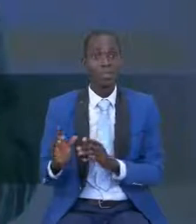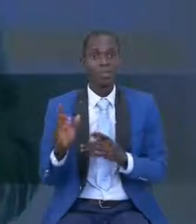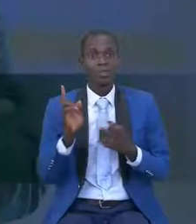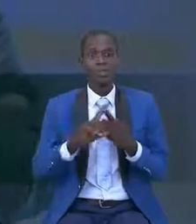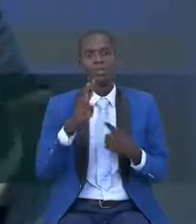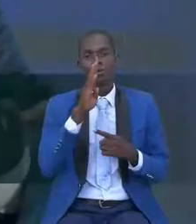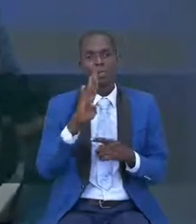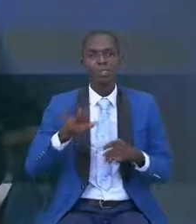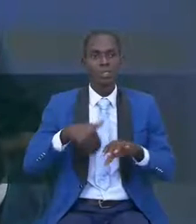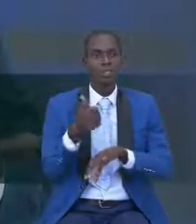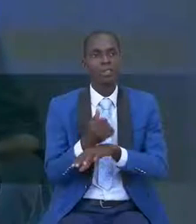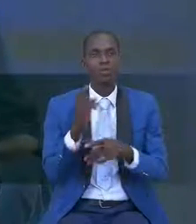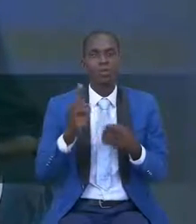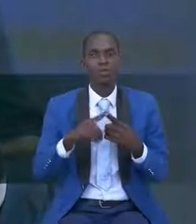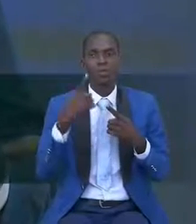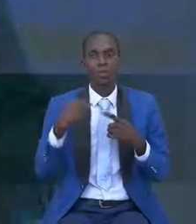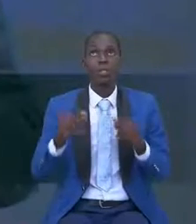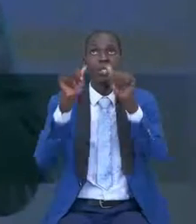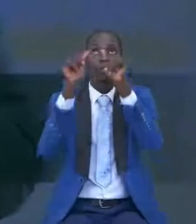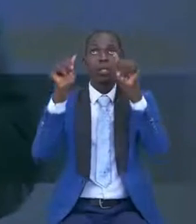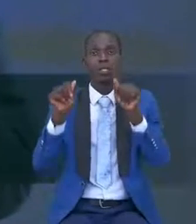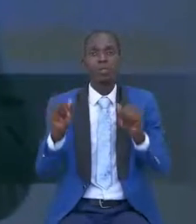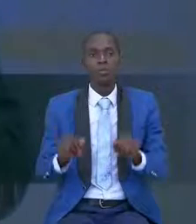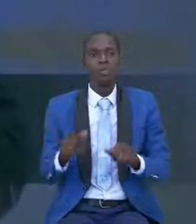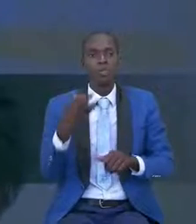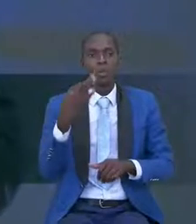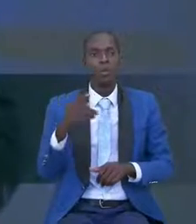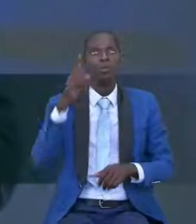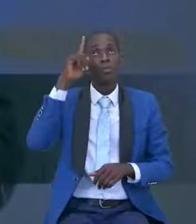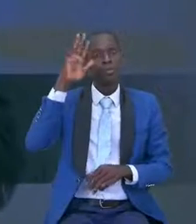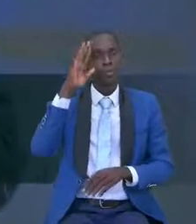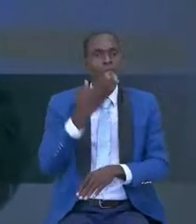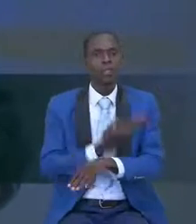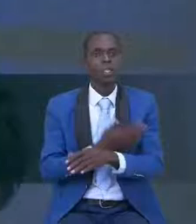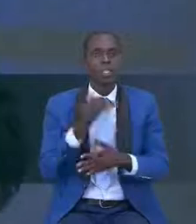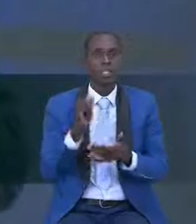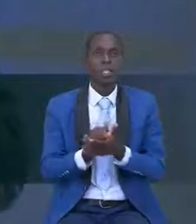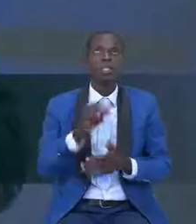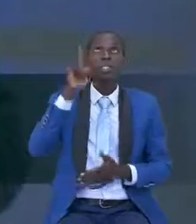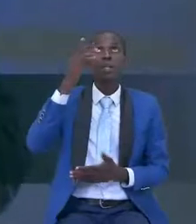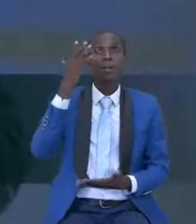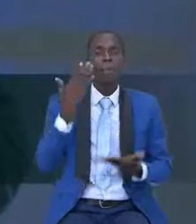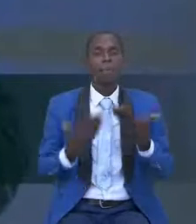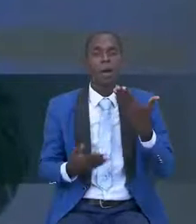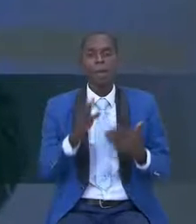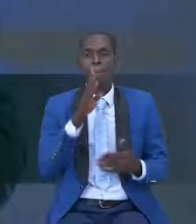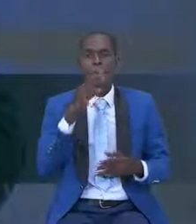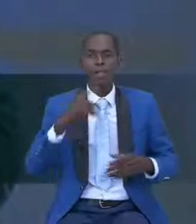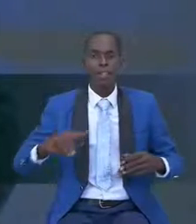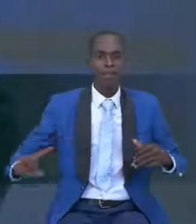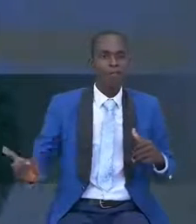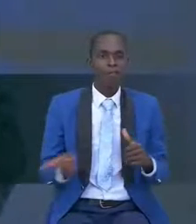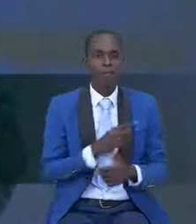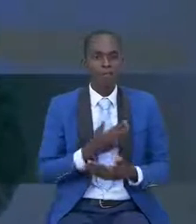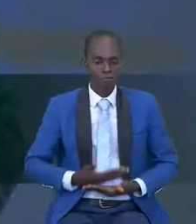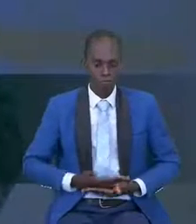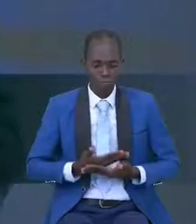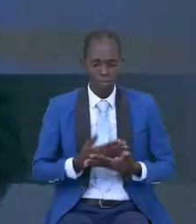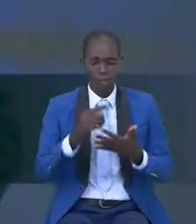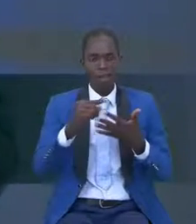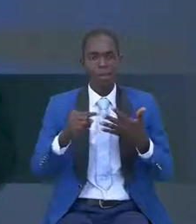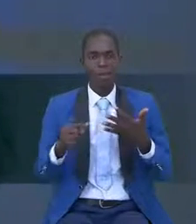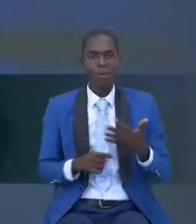Car ceux qu'il a connus d'avant, il les a aussi prédestinés à être semblables à l'image de son fils, afin que son fils fût le premier-né